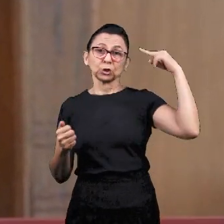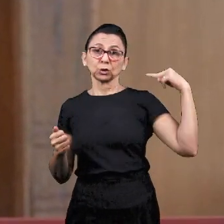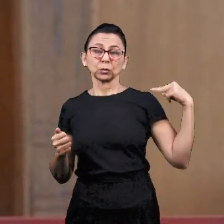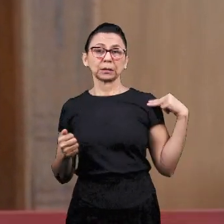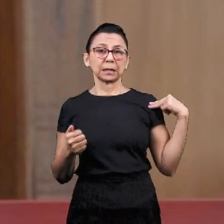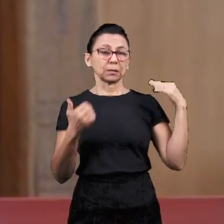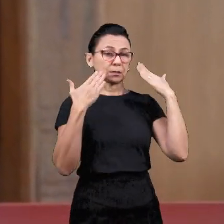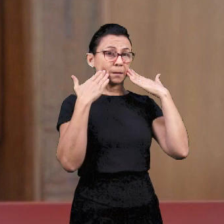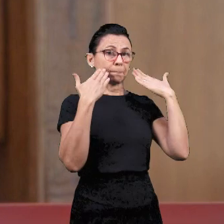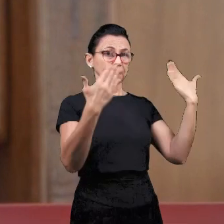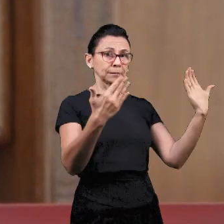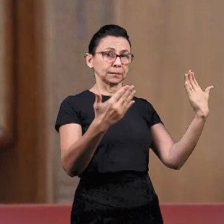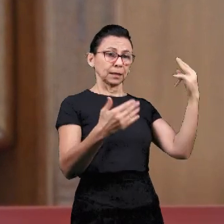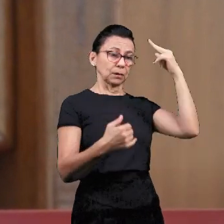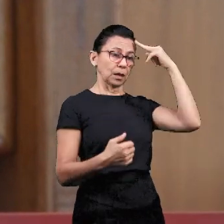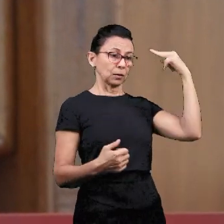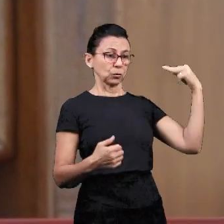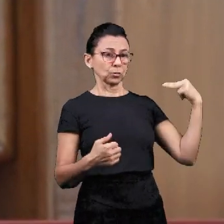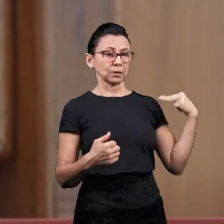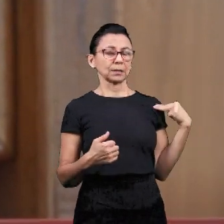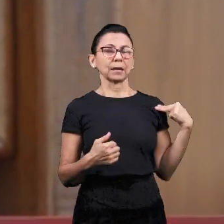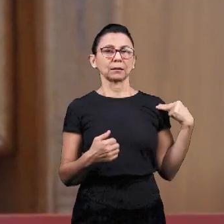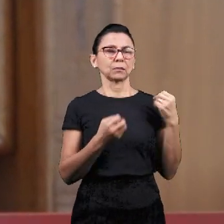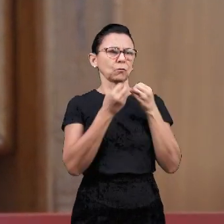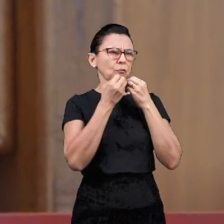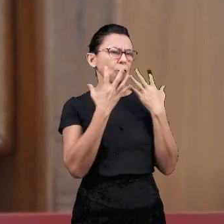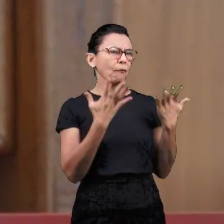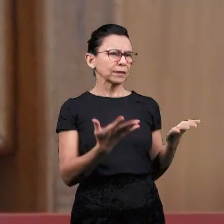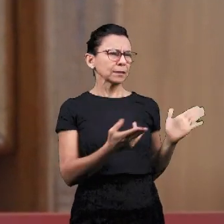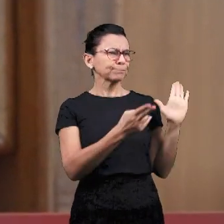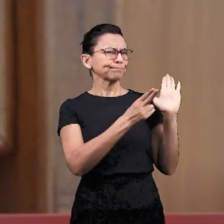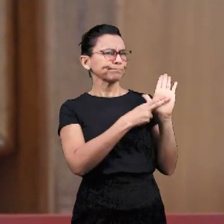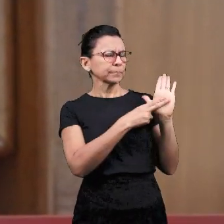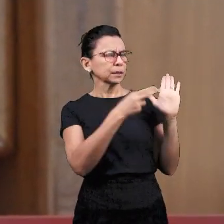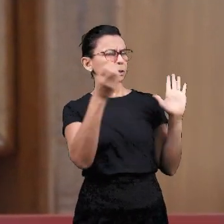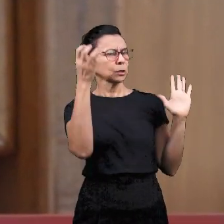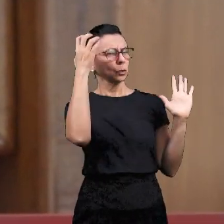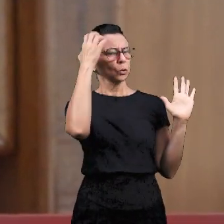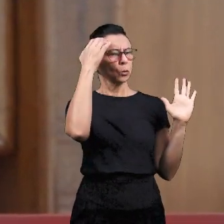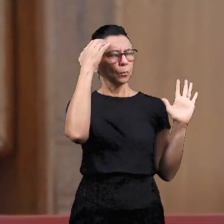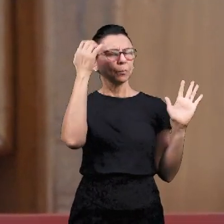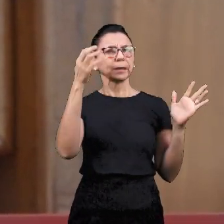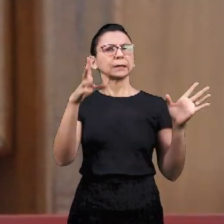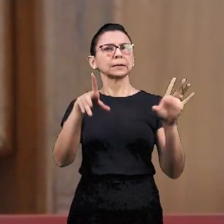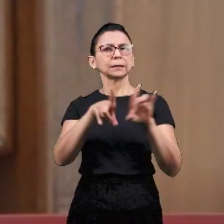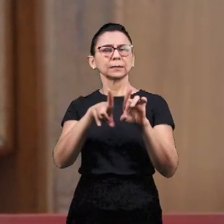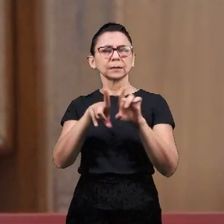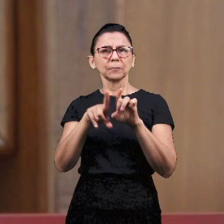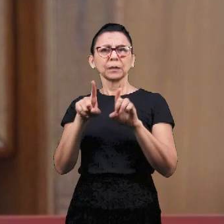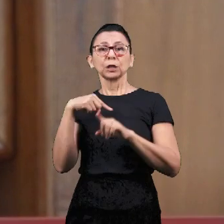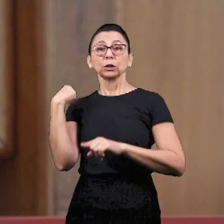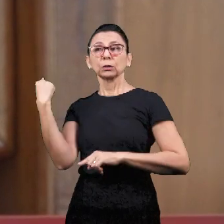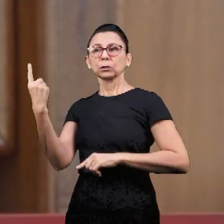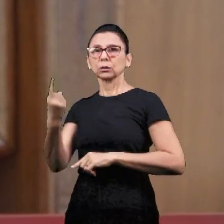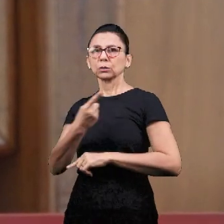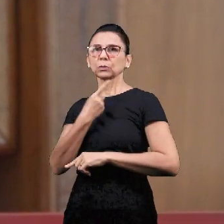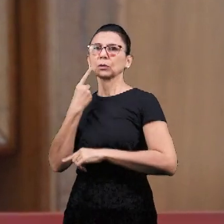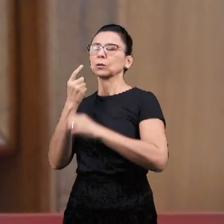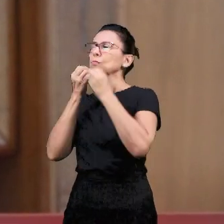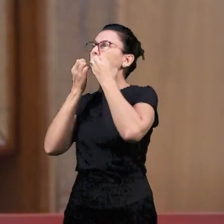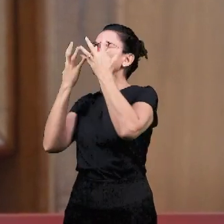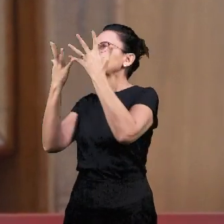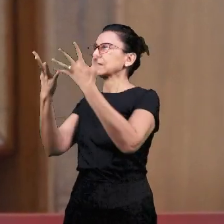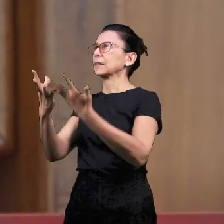Joseph. Et après, l'expérience avec le Sauveur, c'est de reconnaître les péchés devant Dieu et nous